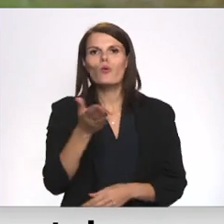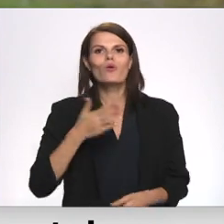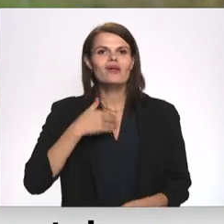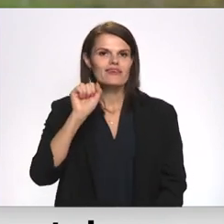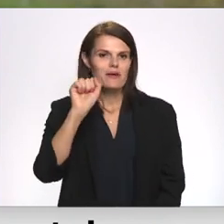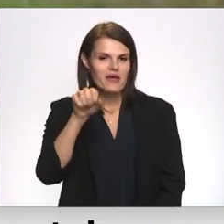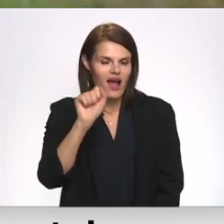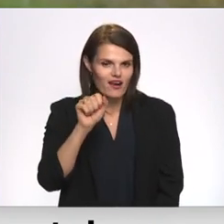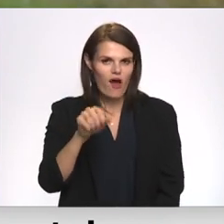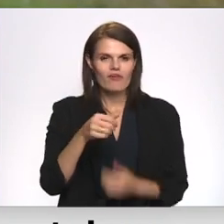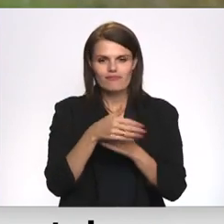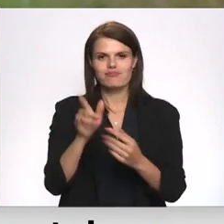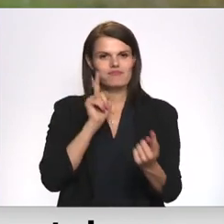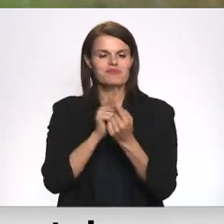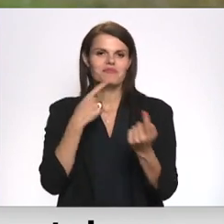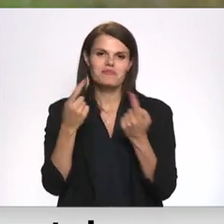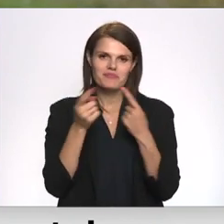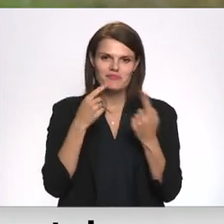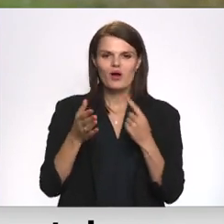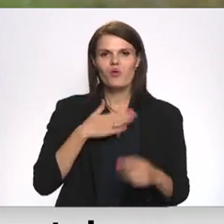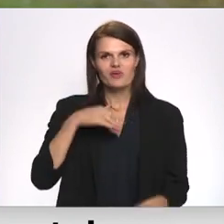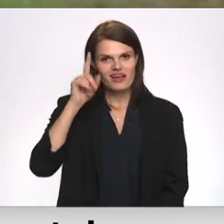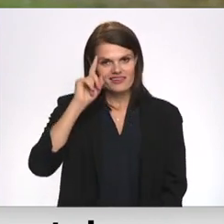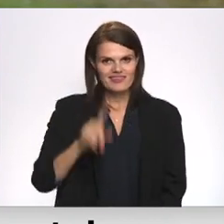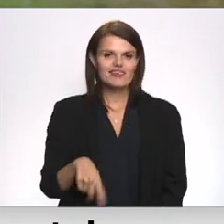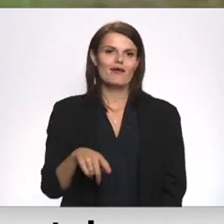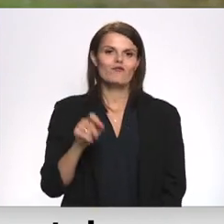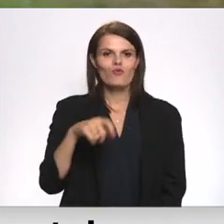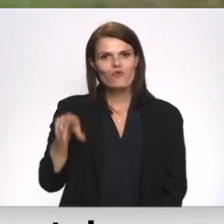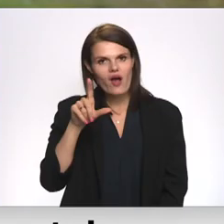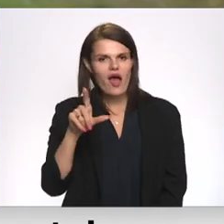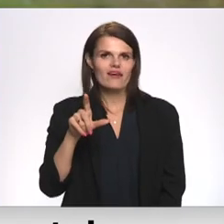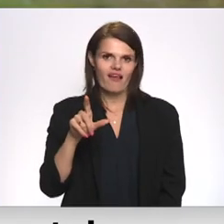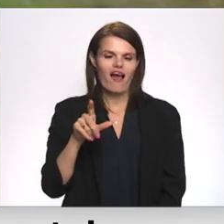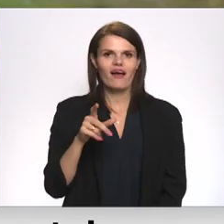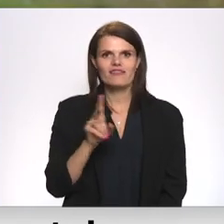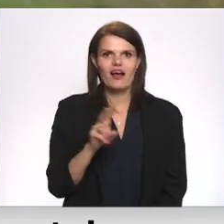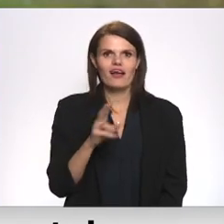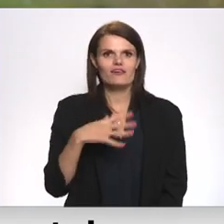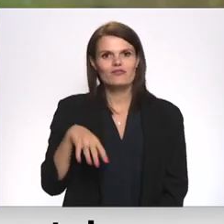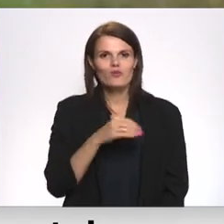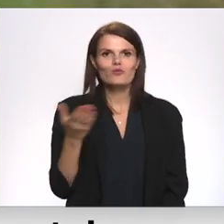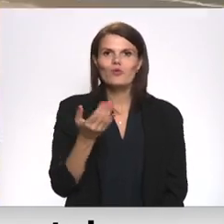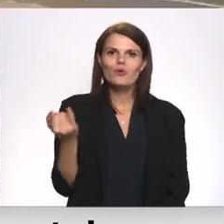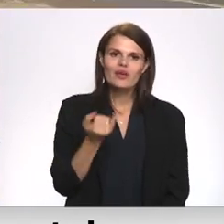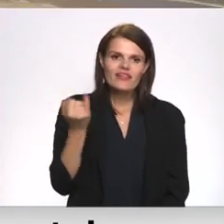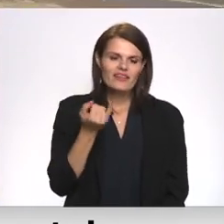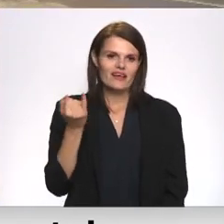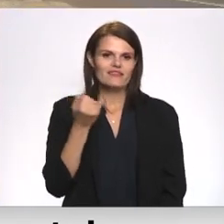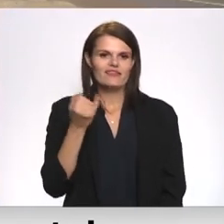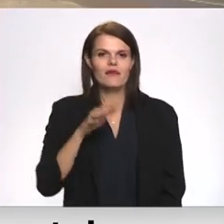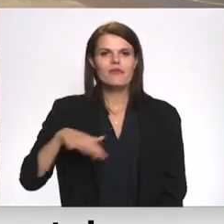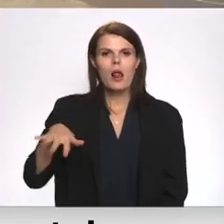var būt priekšrocība, un arī es zinu vairāk vai mazāk, kas mūs var sagaidīt, kur ir interesanti.